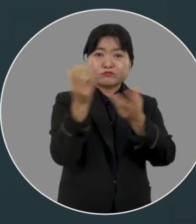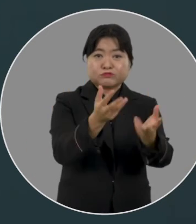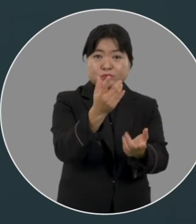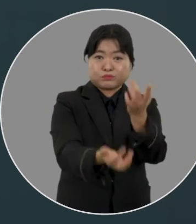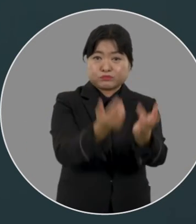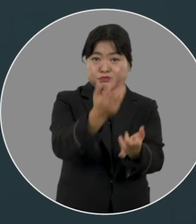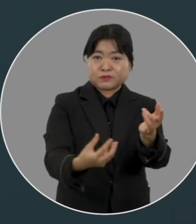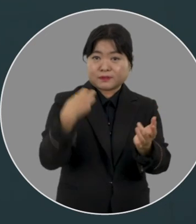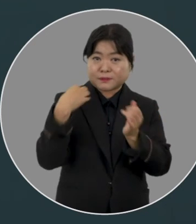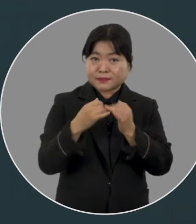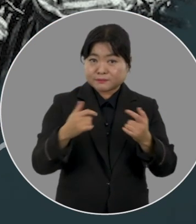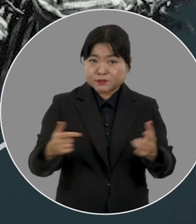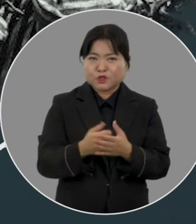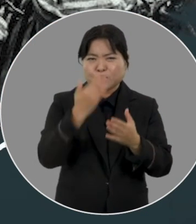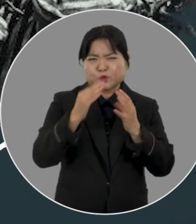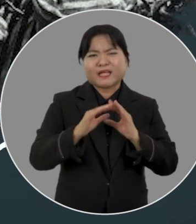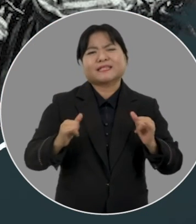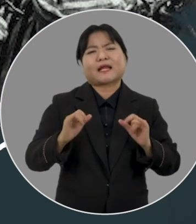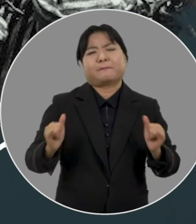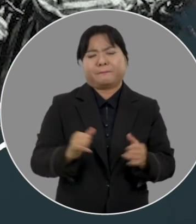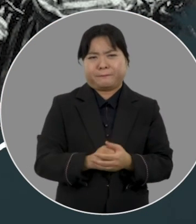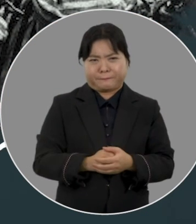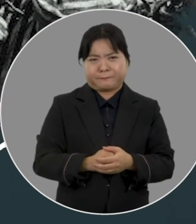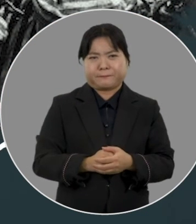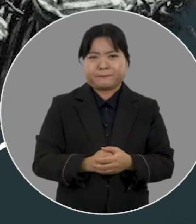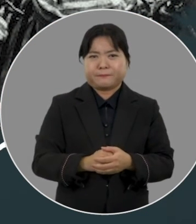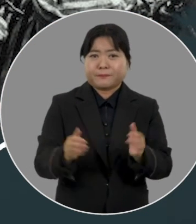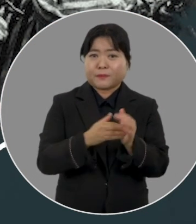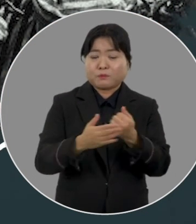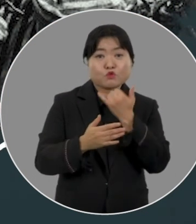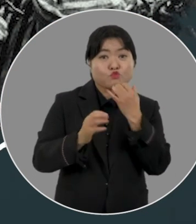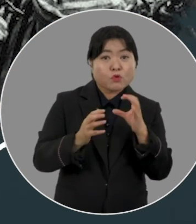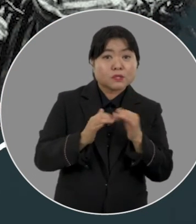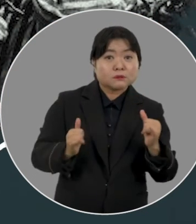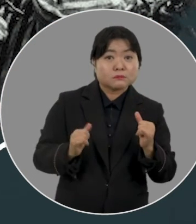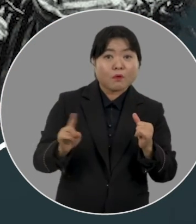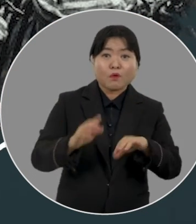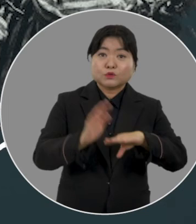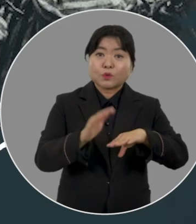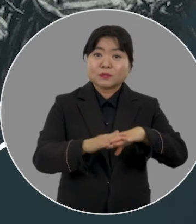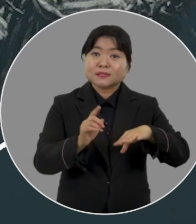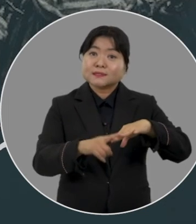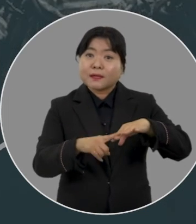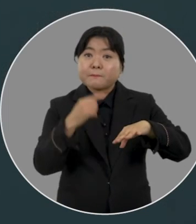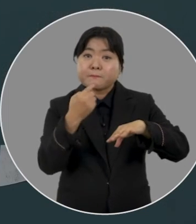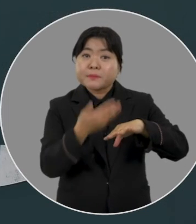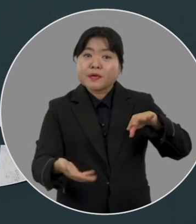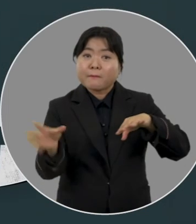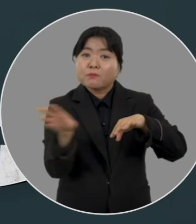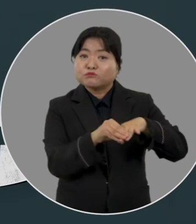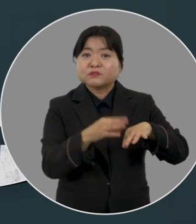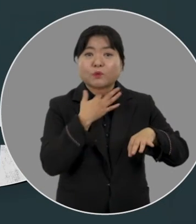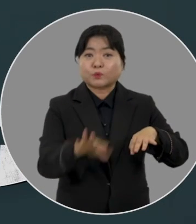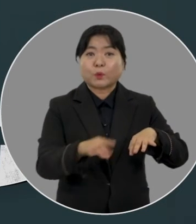과정을 담당했던 사람들은 유대인 수감자였거든요. 독일인들은 손끝에 피 한 방울 안 묻혔다는 거죠.